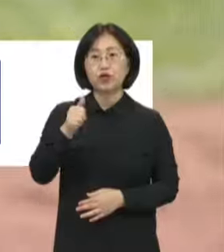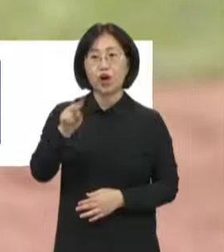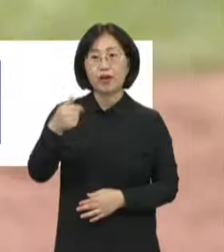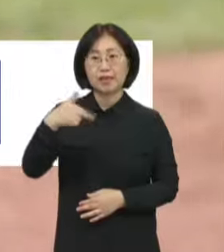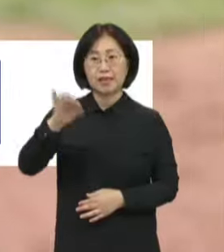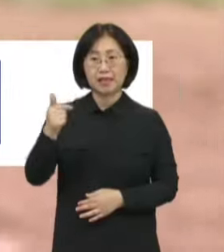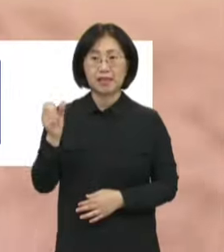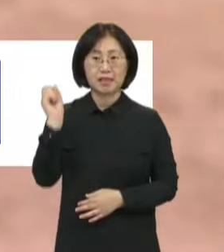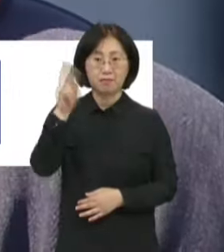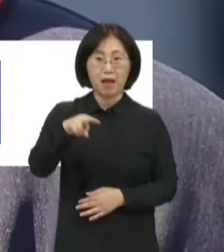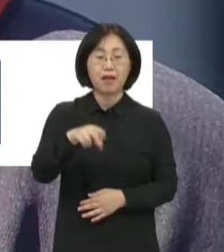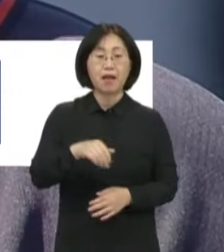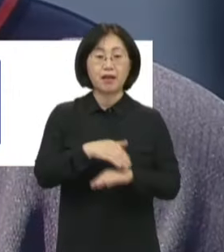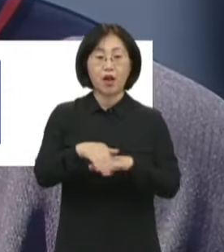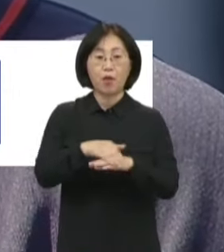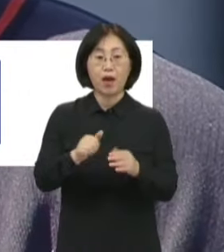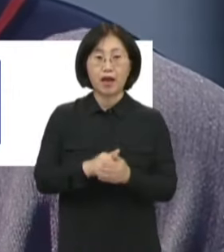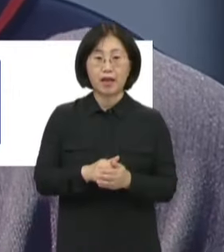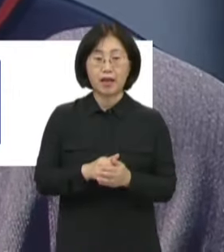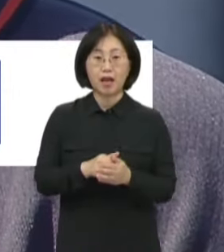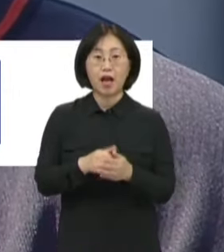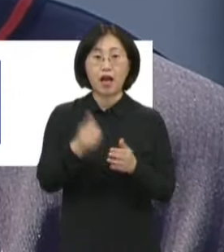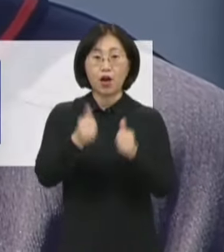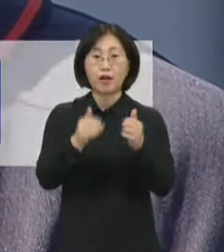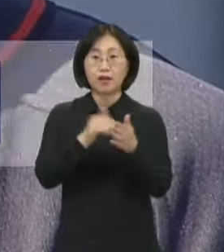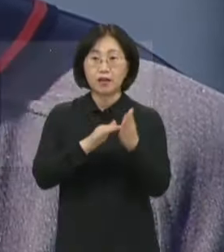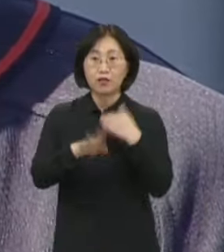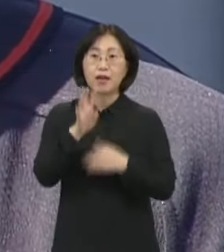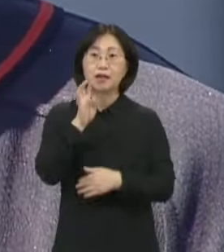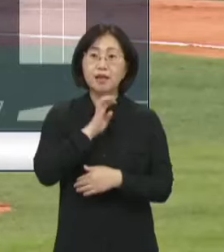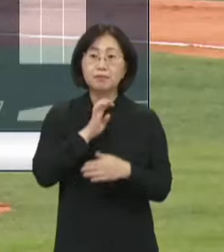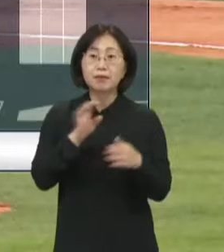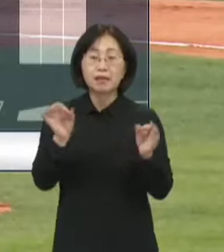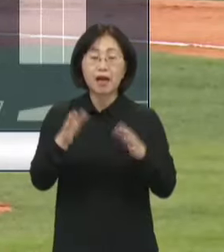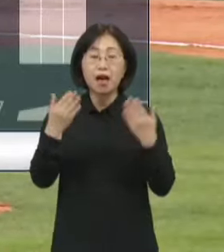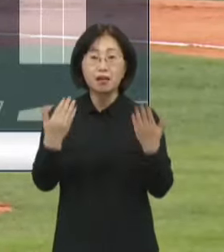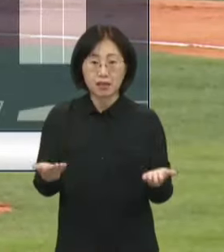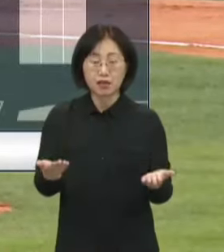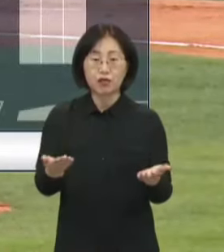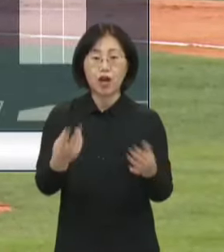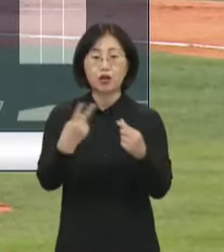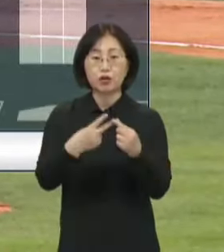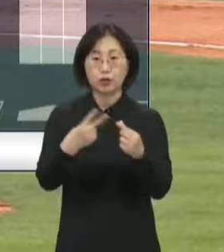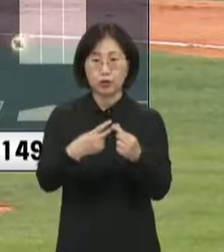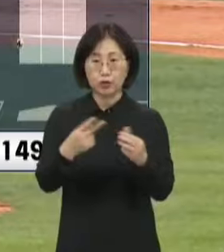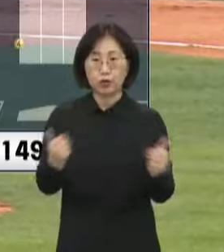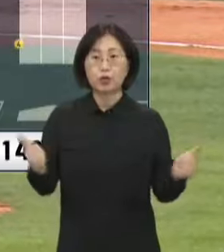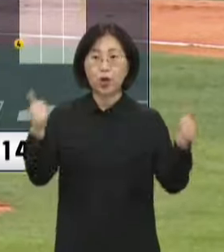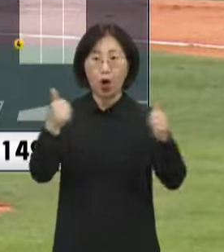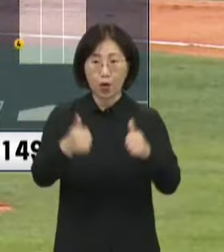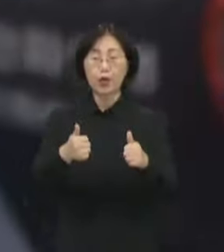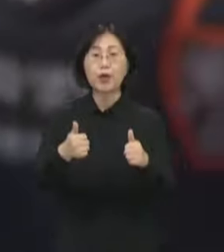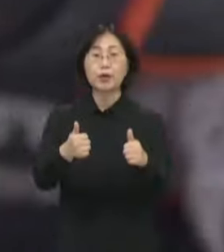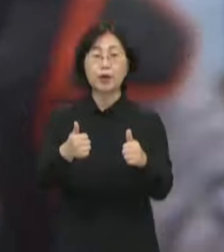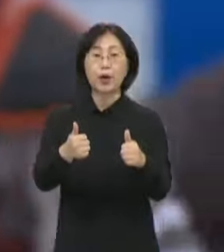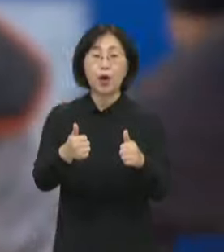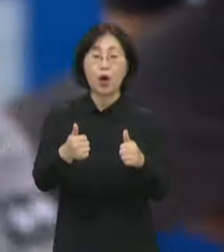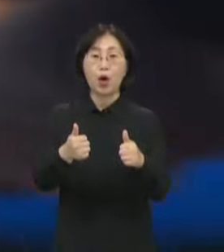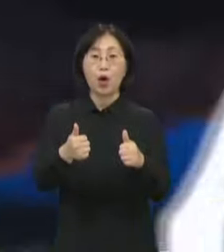예정입니다 이후 1차전 경기 종료 이후 40분간 짧은 휴식을 가진 뒤 두 팀은 곧바로 2차전을 치를